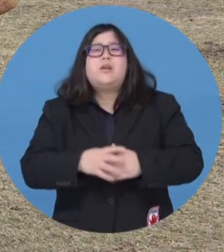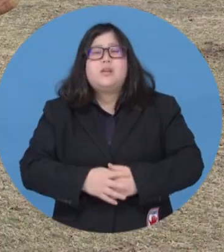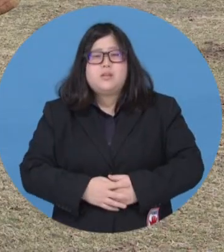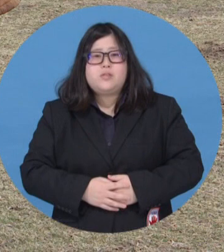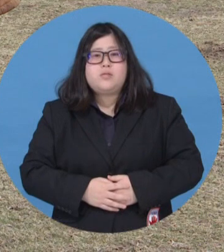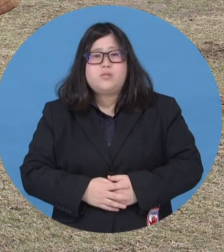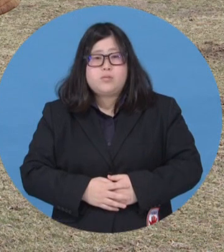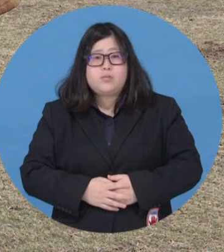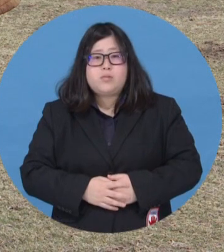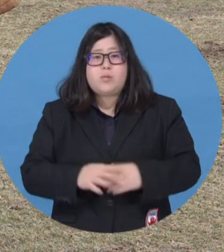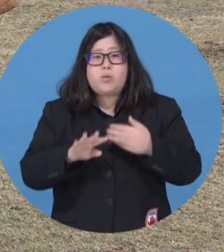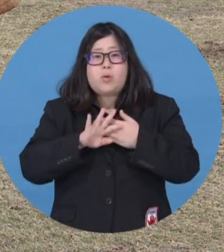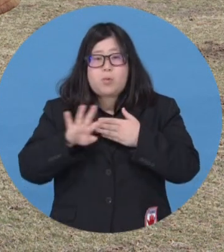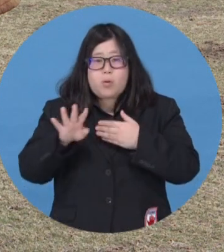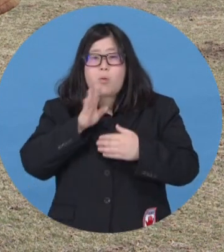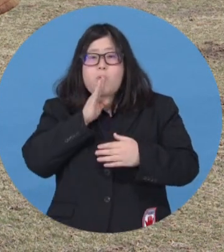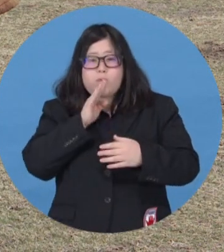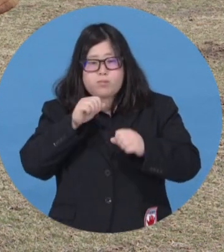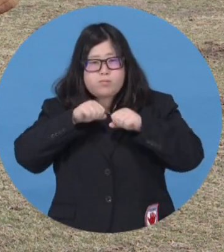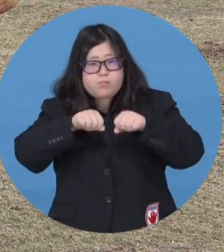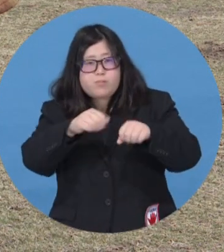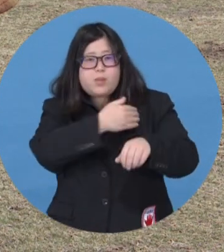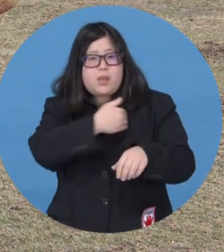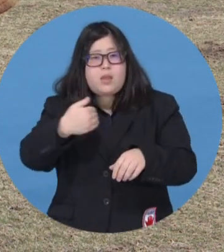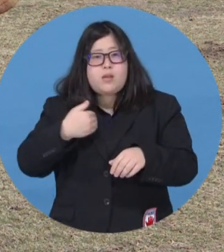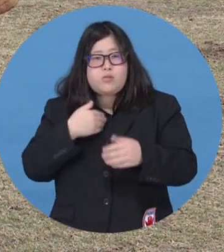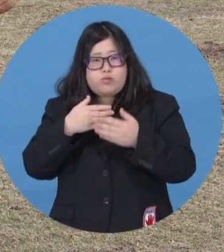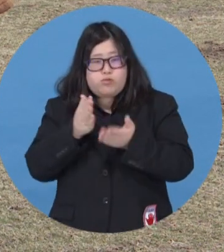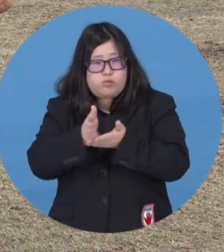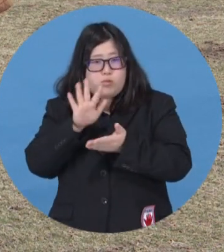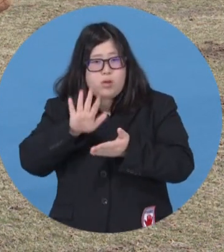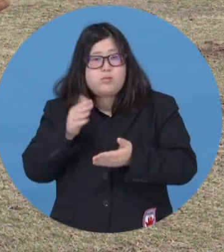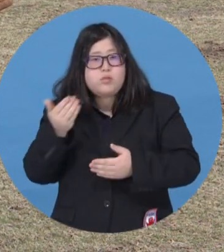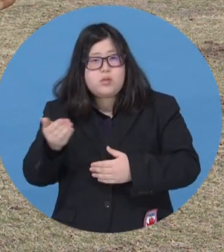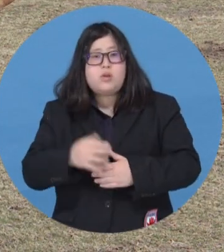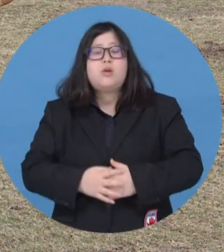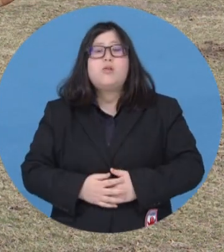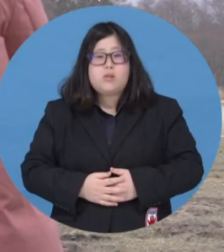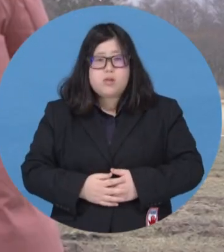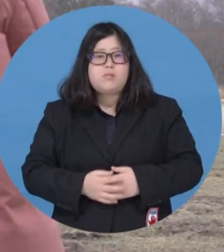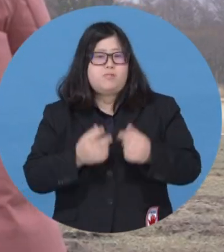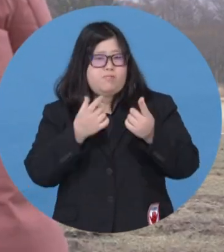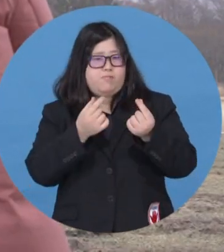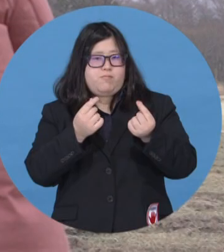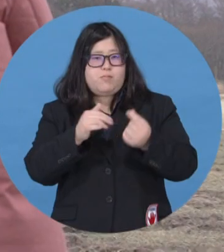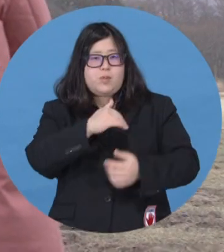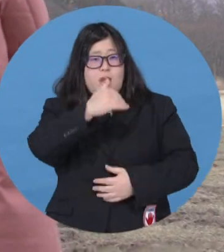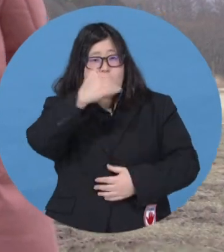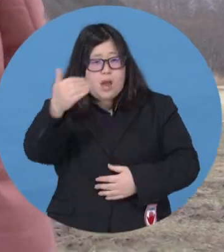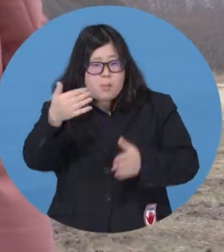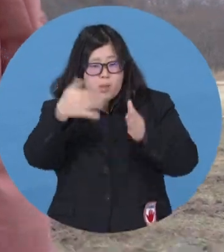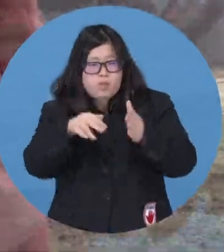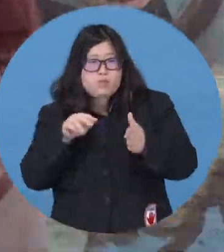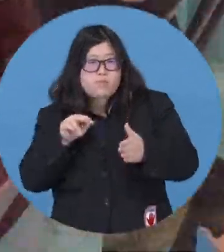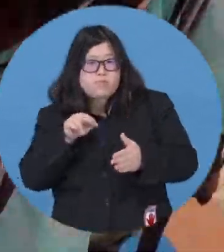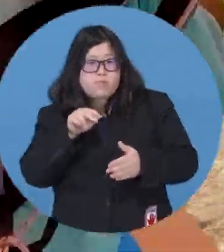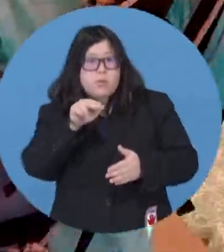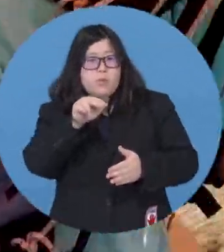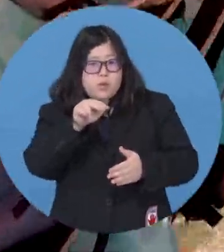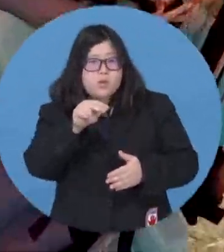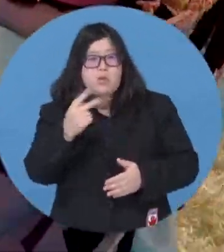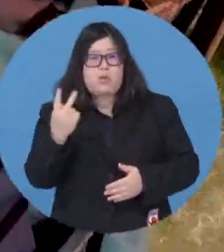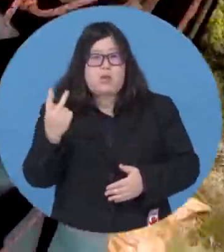さらにまた実際に空飛ぶコースもあるんですか。 はい、実際はあの杓子山の途中まで行って、 はい、 そこ